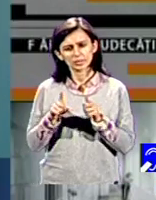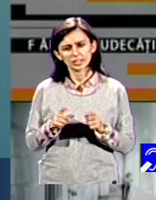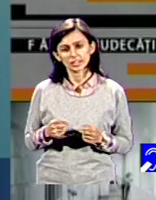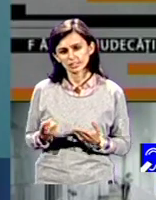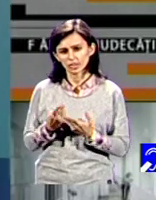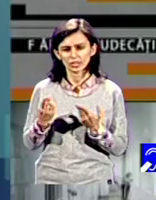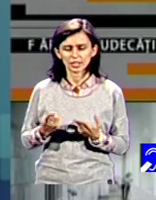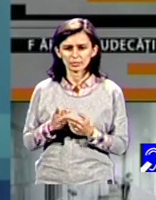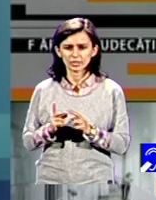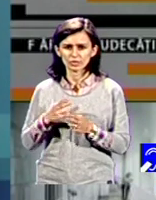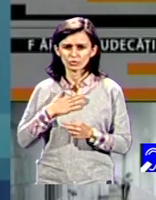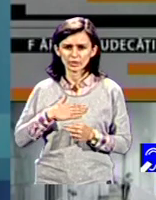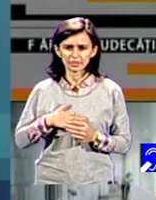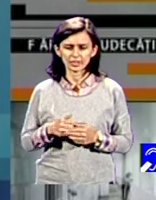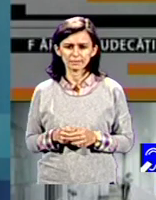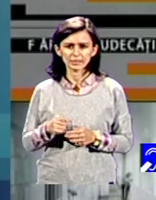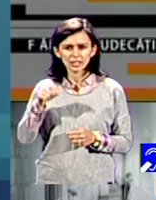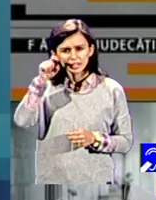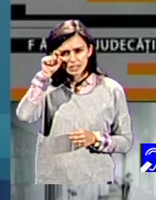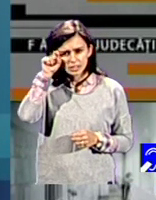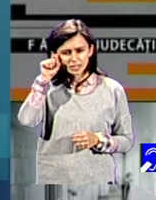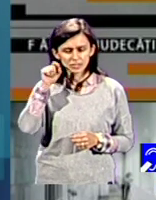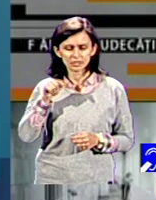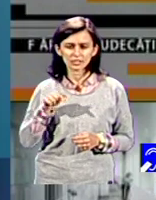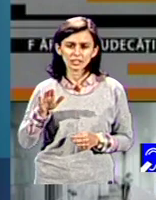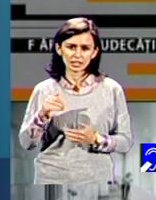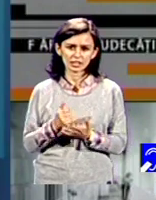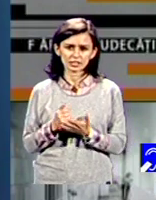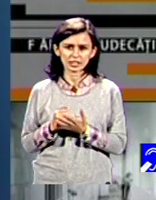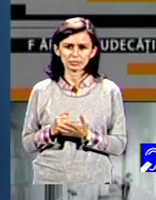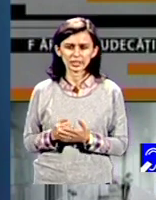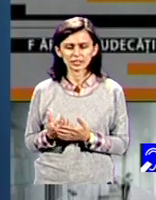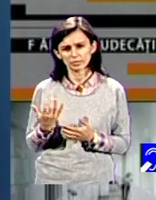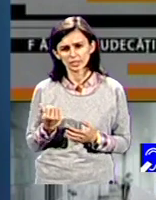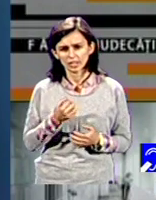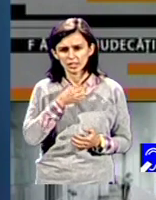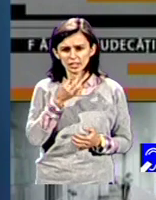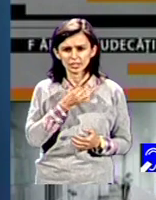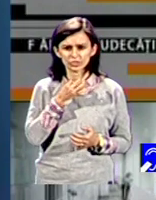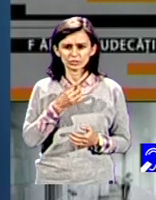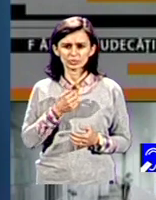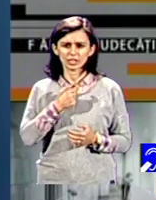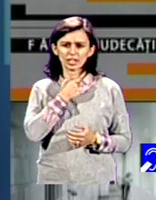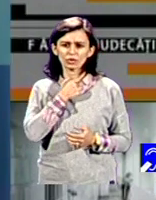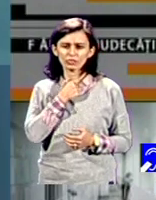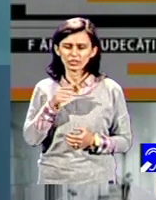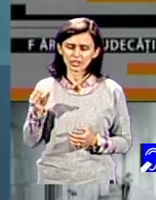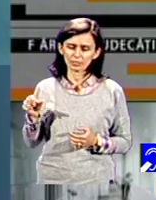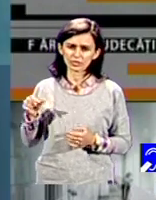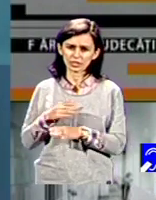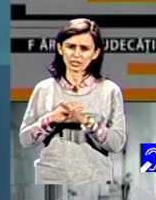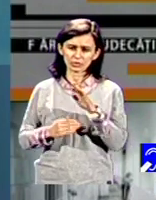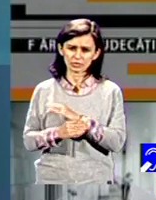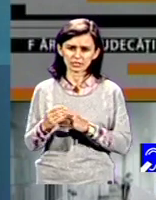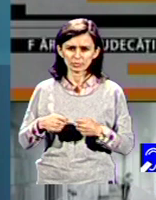împărtășit această optică credeți că că are dreptate alerge prin ceea ce spune el ca o voce până la urmă persoanelor cu